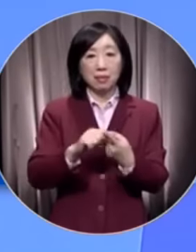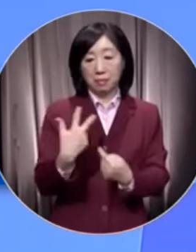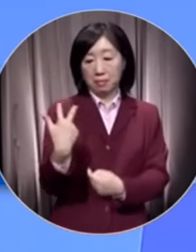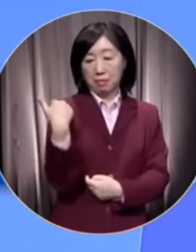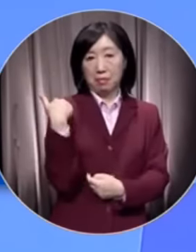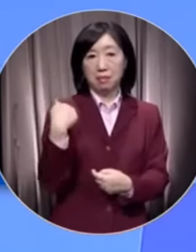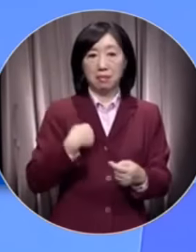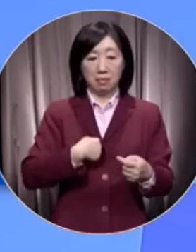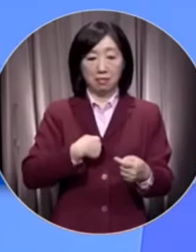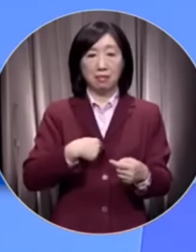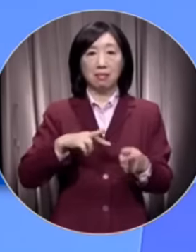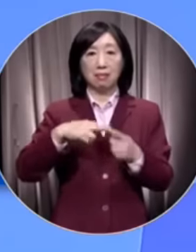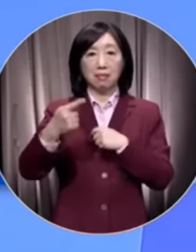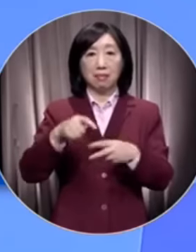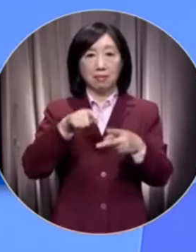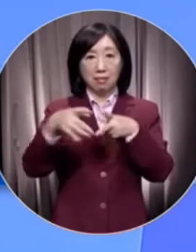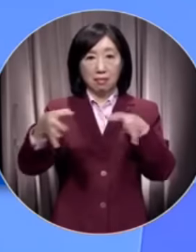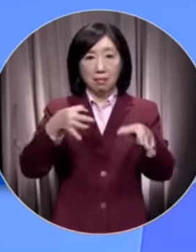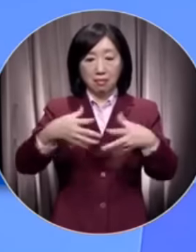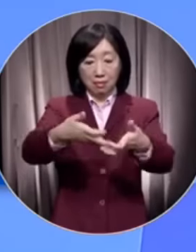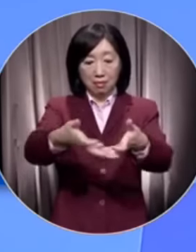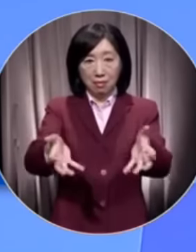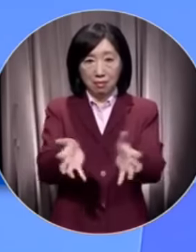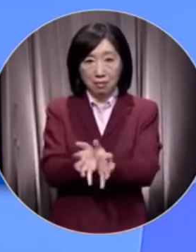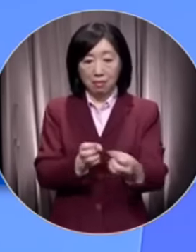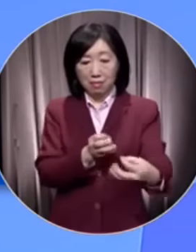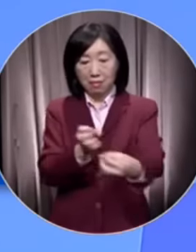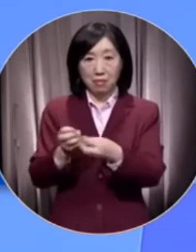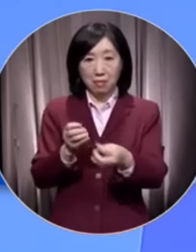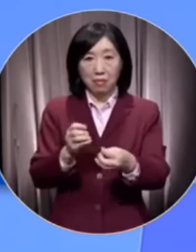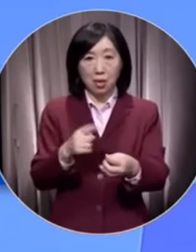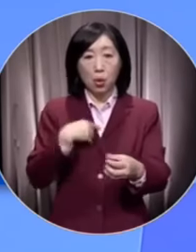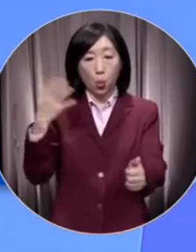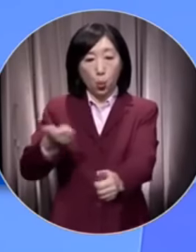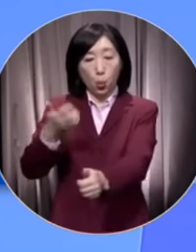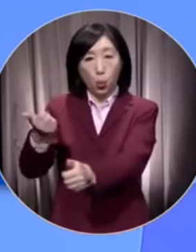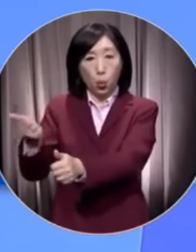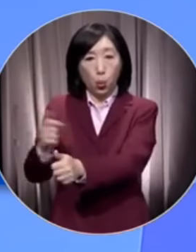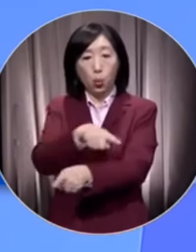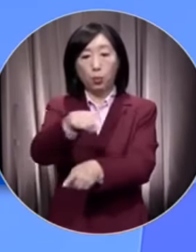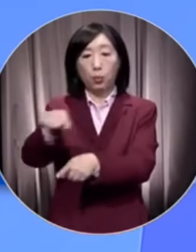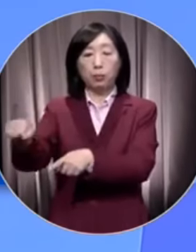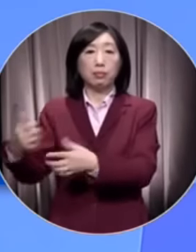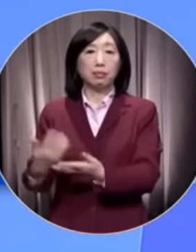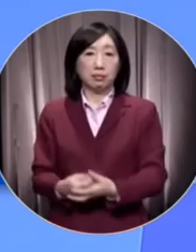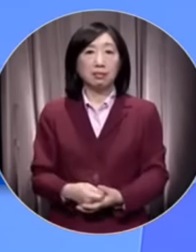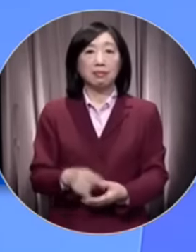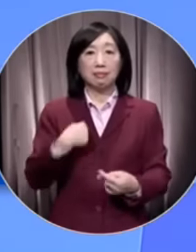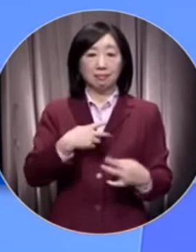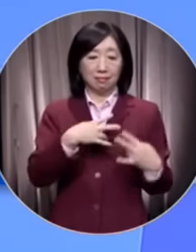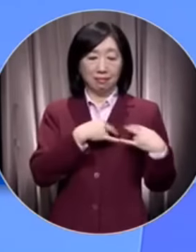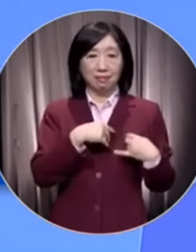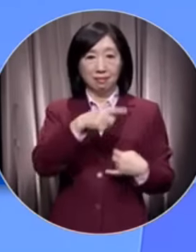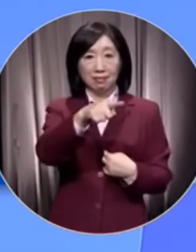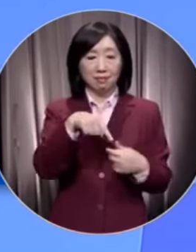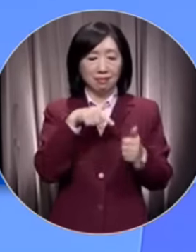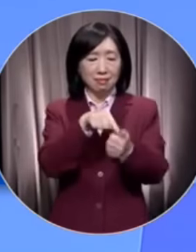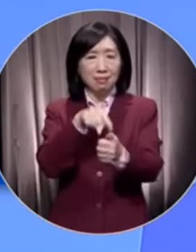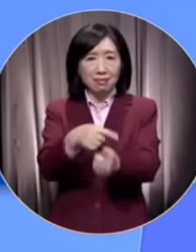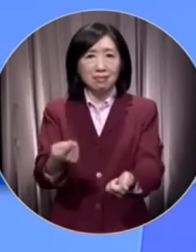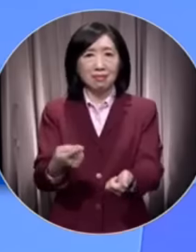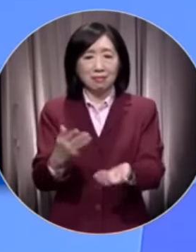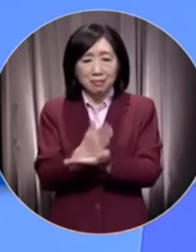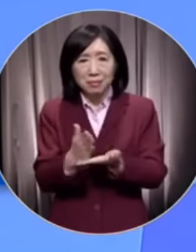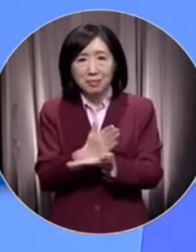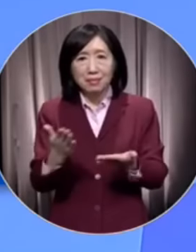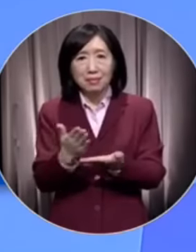跟工商团体的沟通当中已经说服了很多朋友。蔡主席，民进党除了嘲讽除了